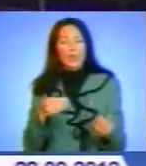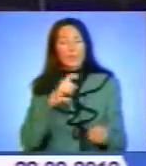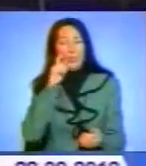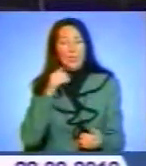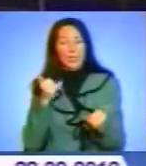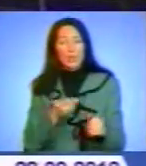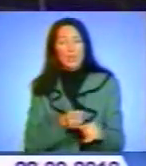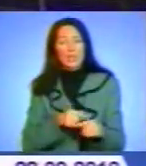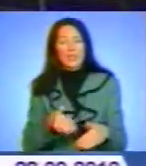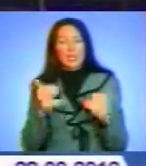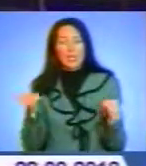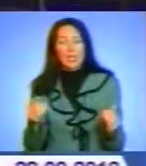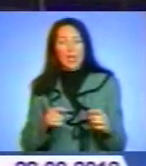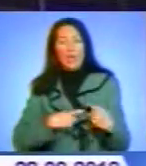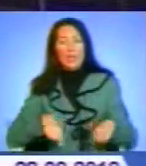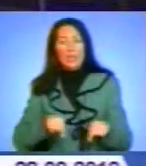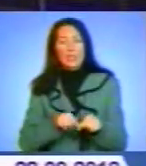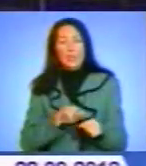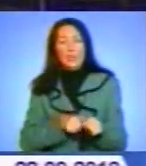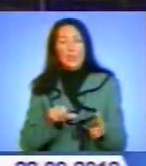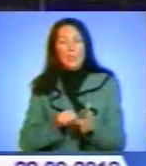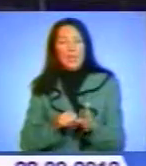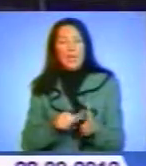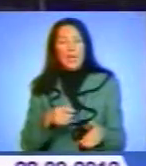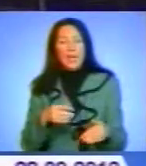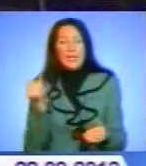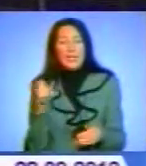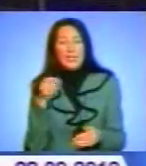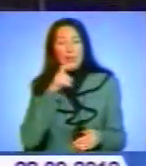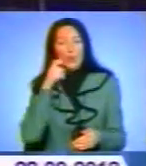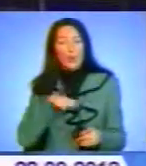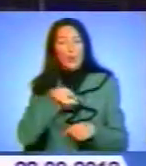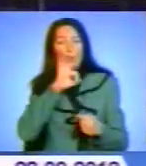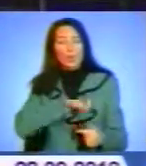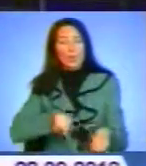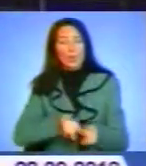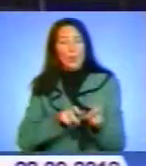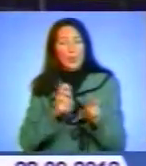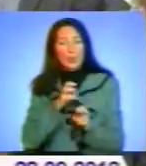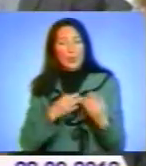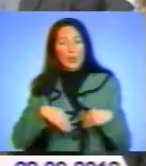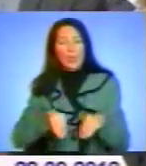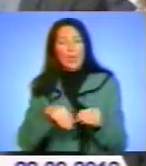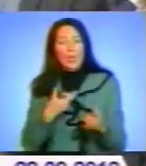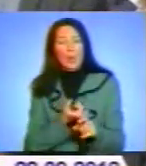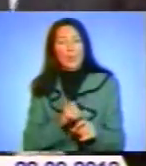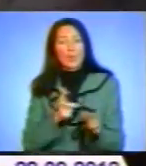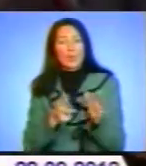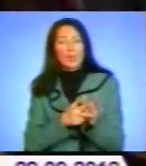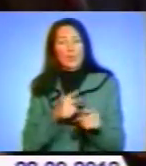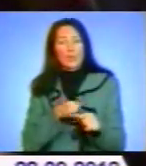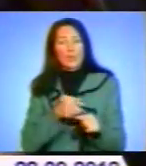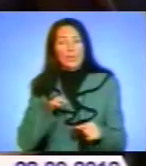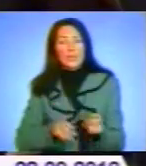організація, яка представляє інтереси українського бізнесу та промисловості. Вона об'єднує понад 8,5 тисяч підприємств,